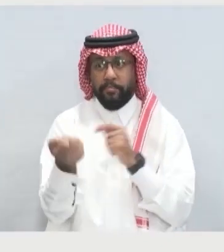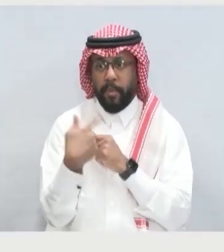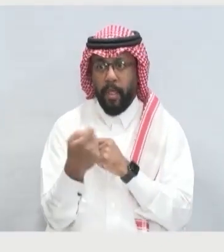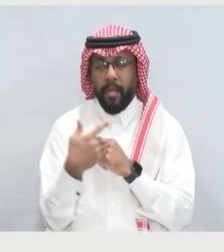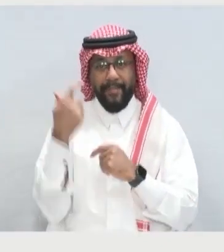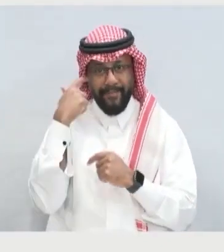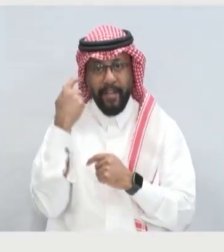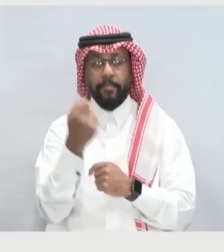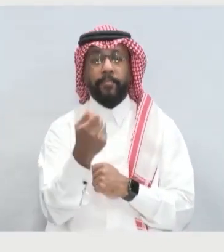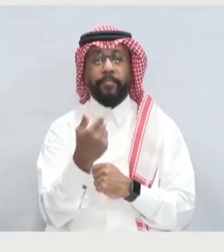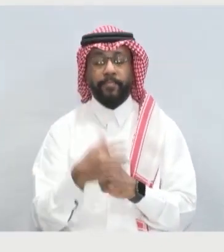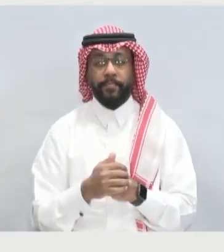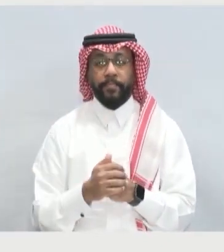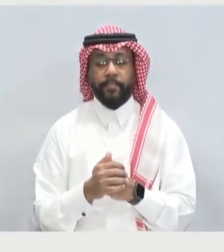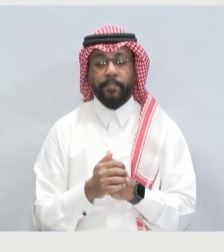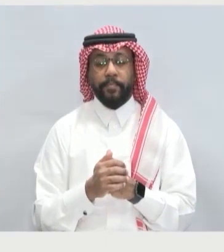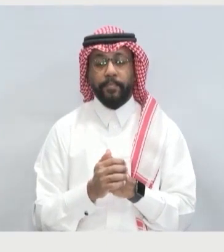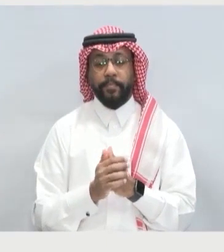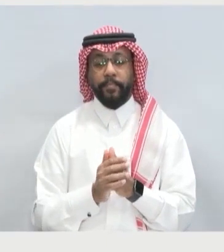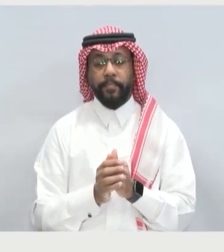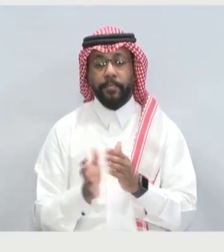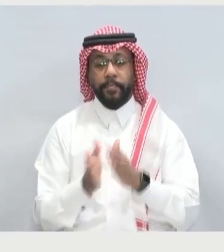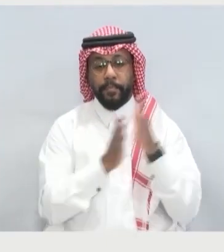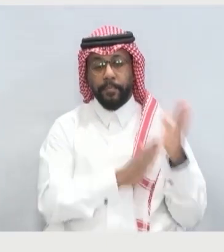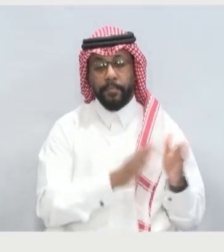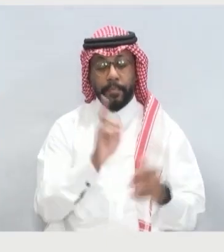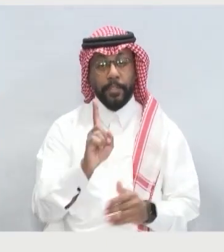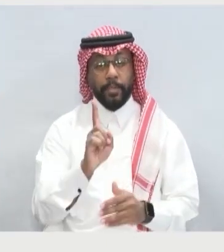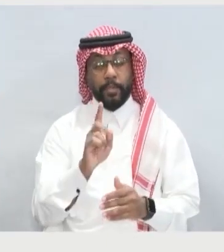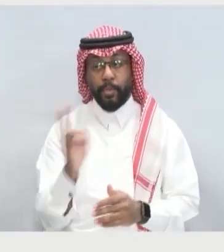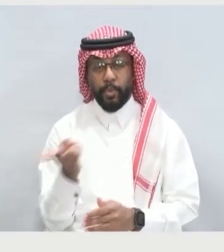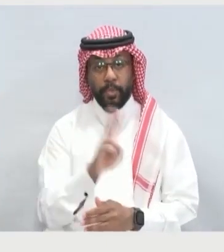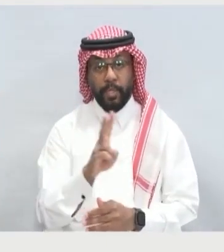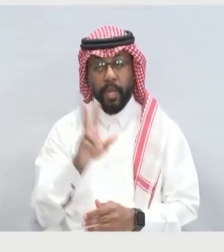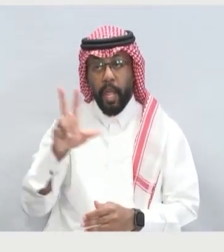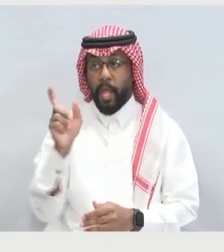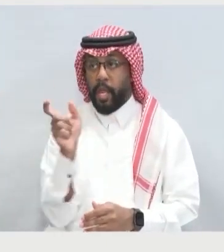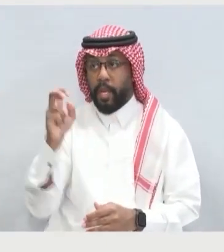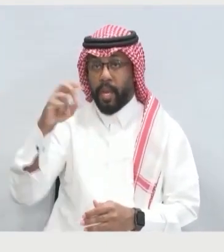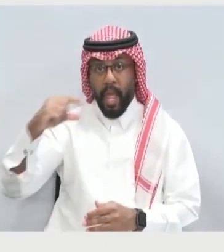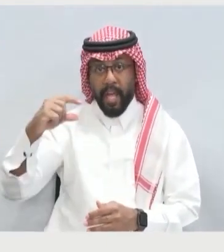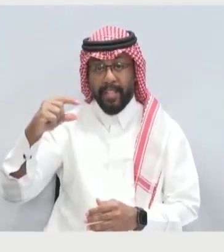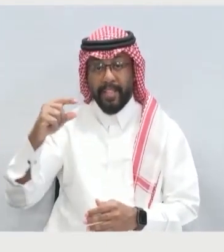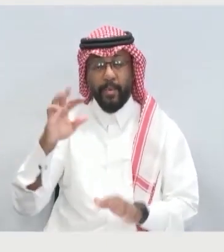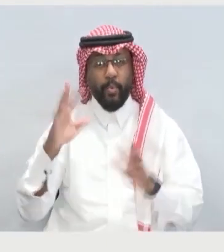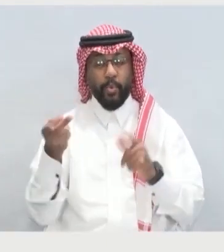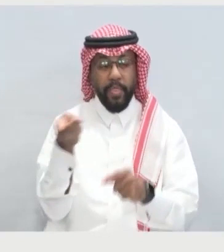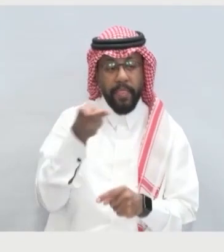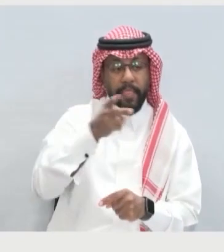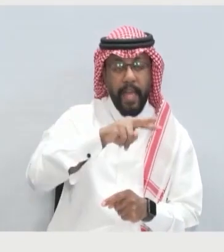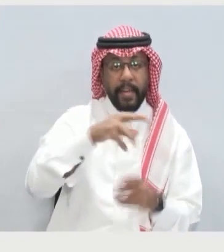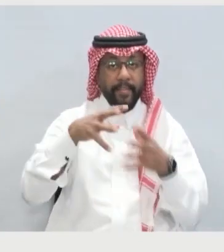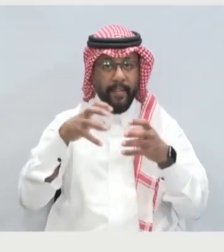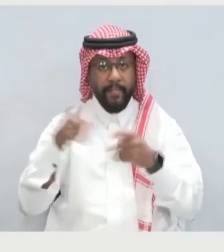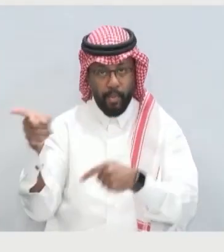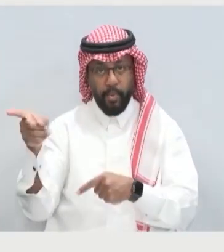مثلا في ما يتعلق في حكم النقد عليه يمكن الجمع بين النقد والادوات النقديه قصيره اجل تحت تصنيف النقد وما في